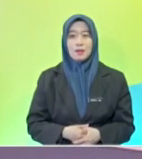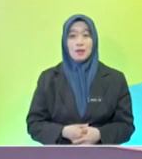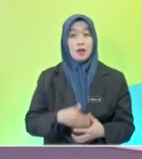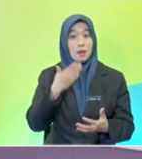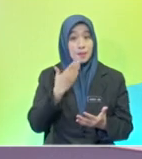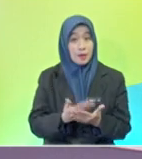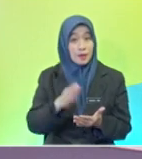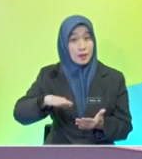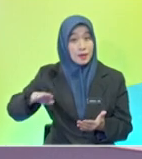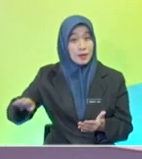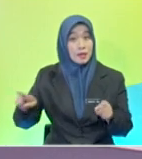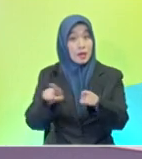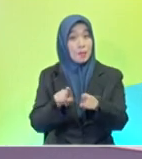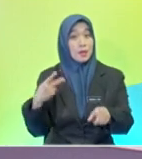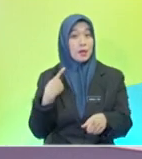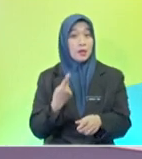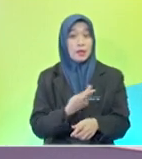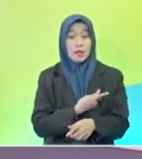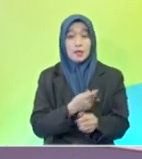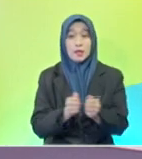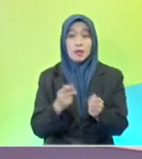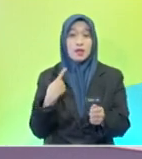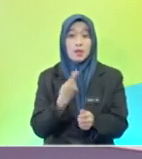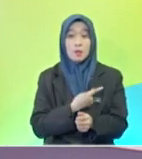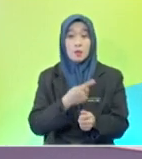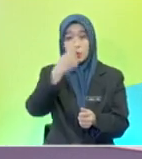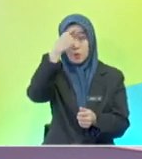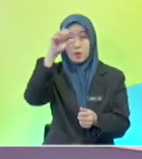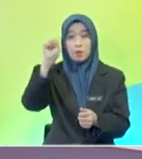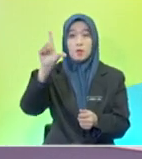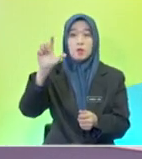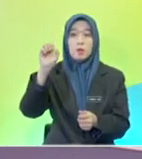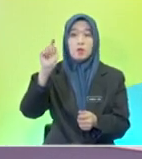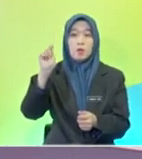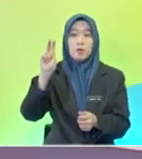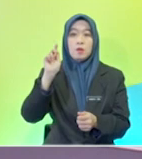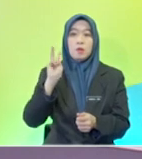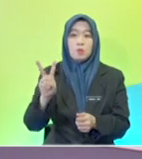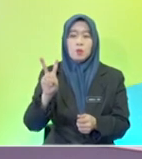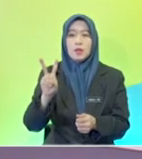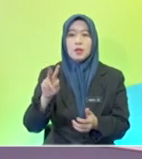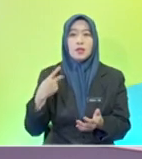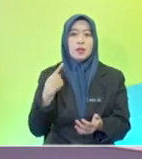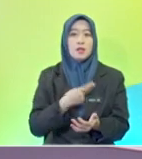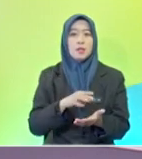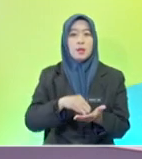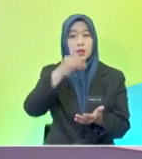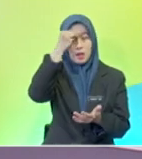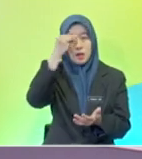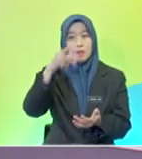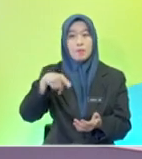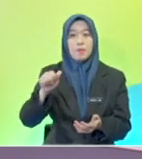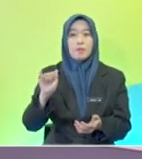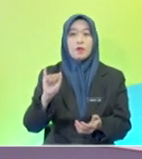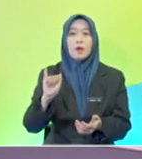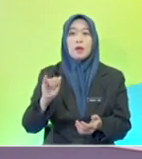Baik, adik-adik bersama dengan kami dalam slot tahap 2 Didik TV KPM. Dan hari ini kita belajar mata pelajaran Pendidikan Islam tahun 4